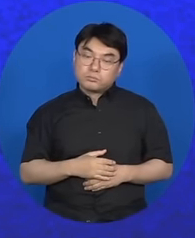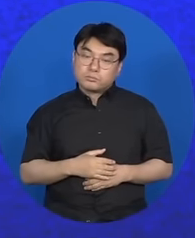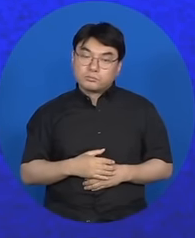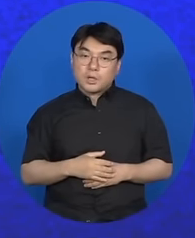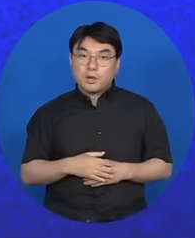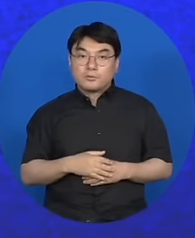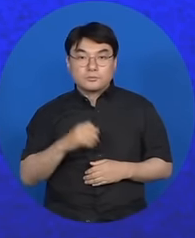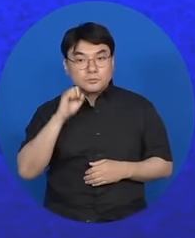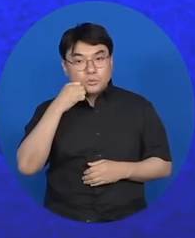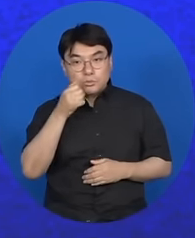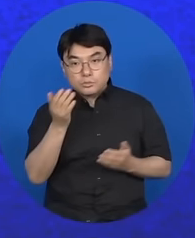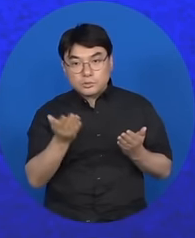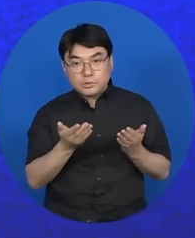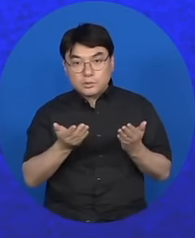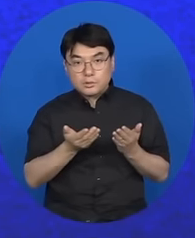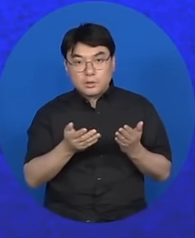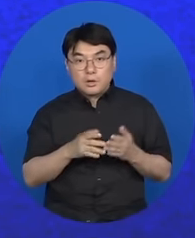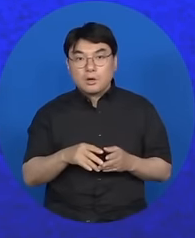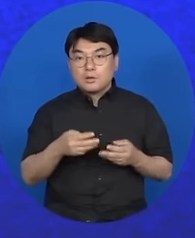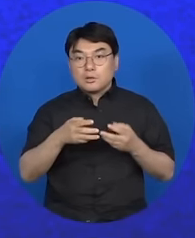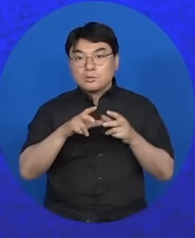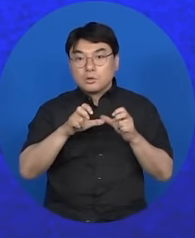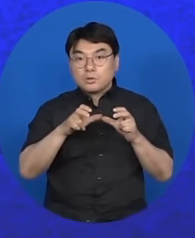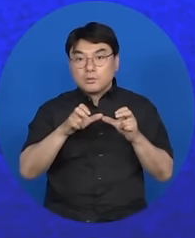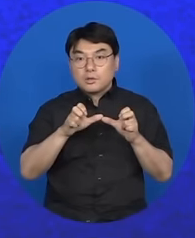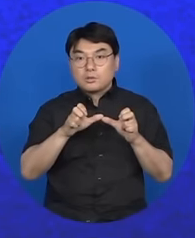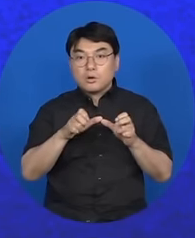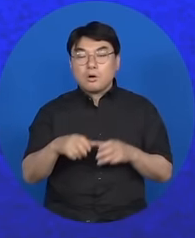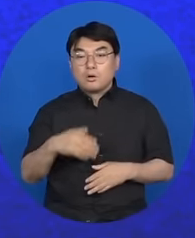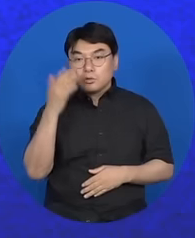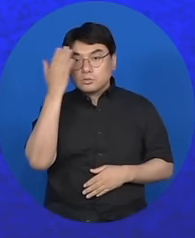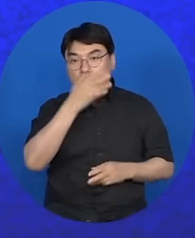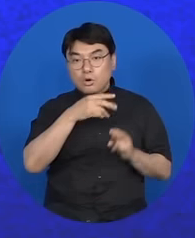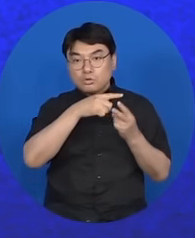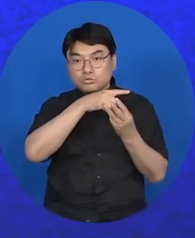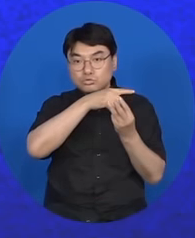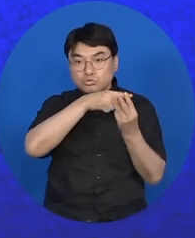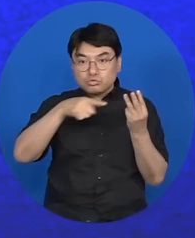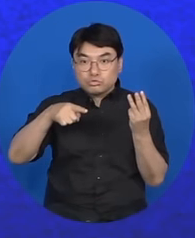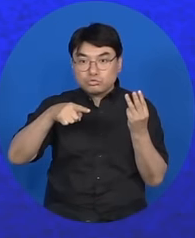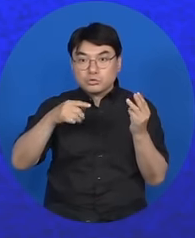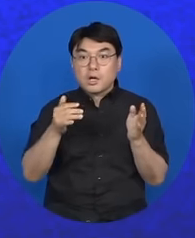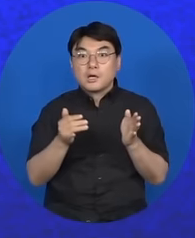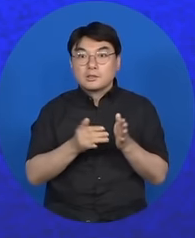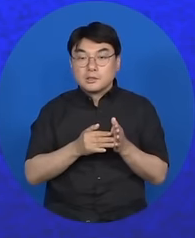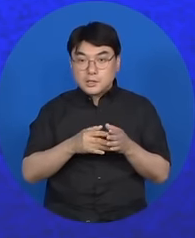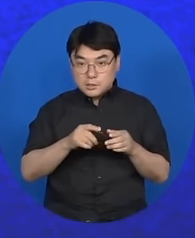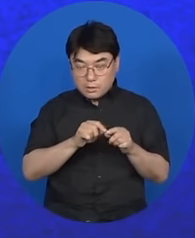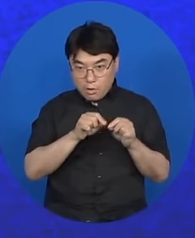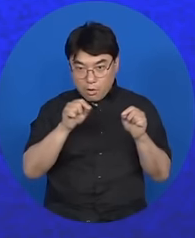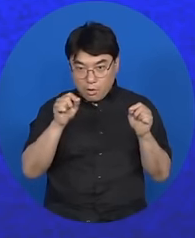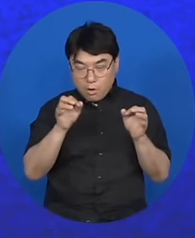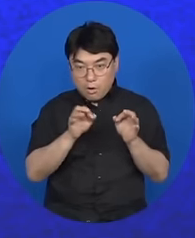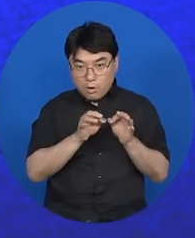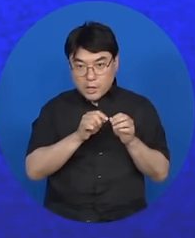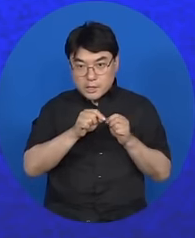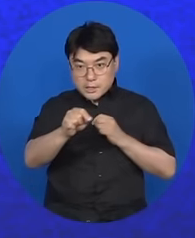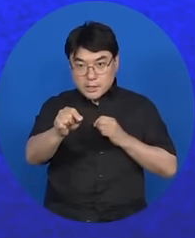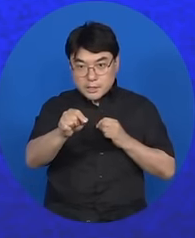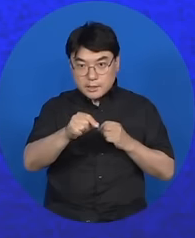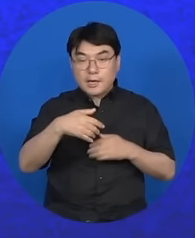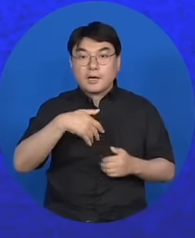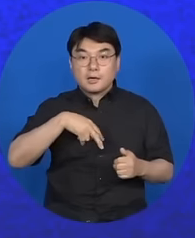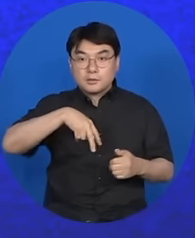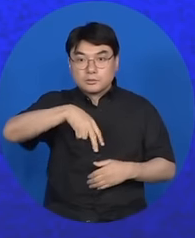따지면 청주까지를 그 당시에 걸어서 간다는 것은 쉽지 않은 일이죠. 꼬박 2, 3일은 걸어가야 하는